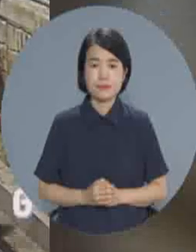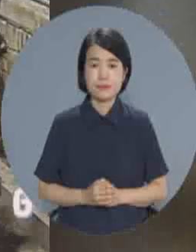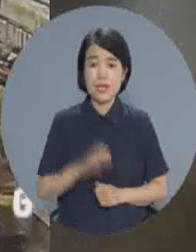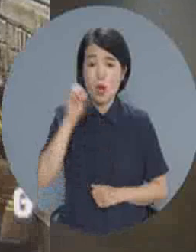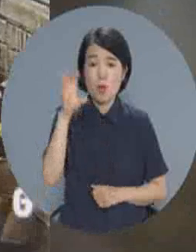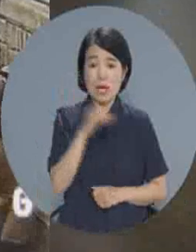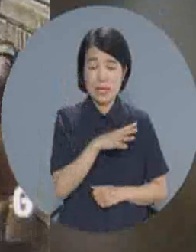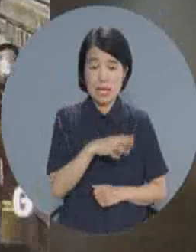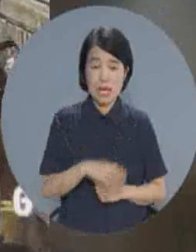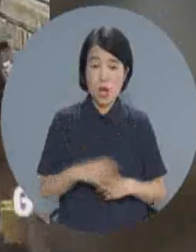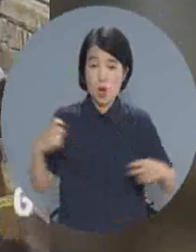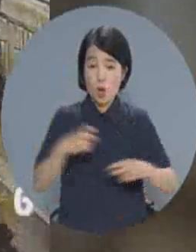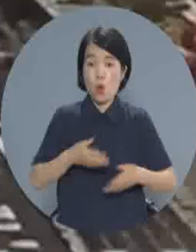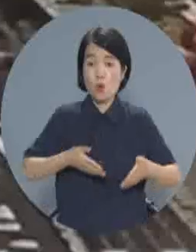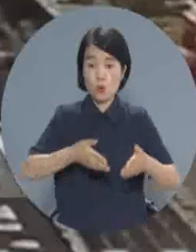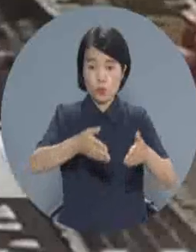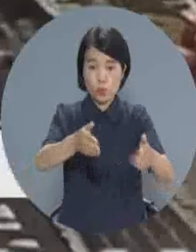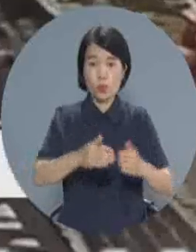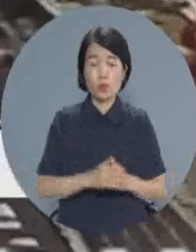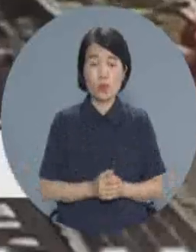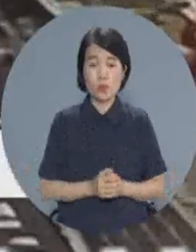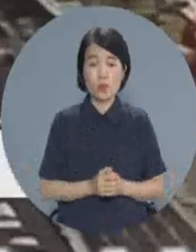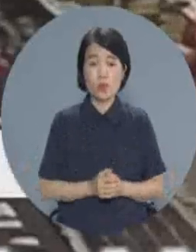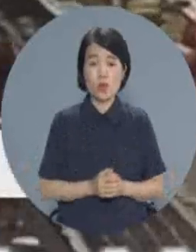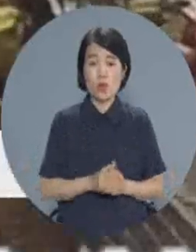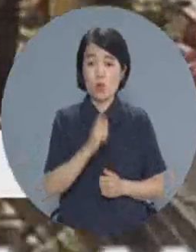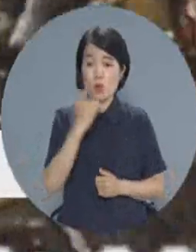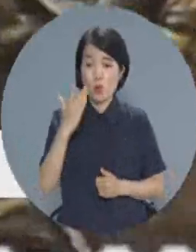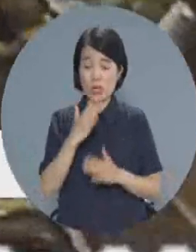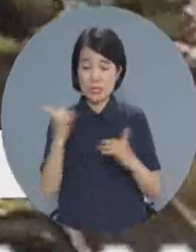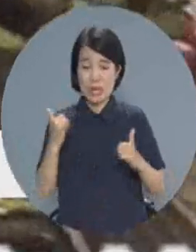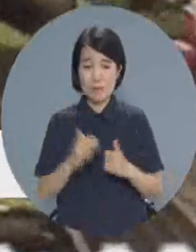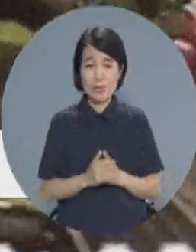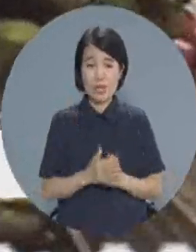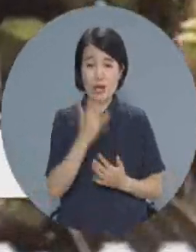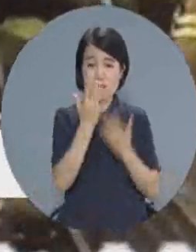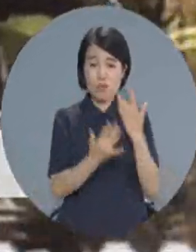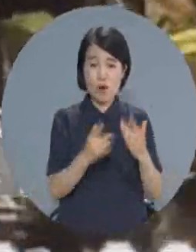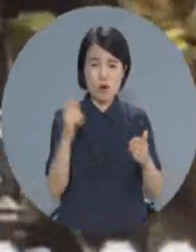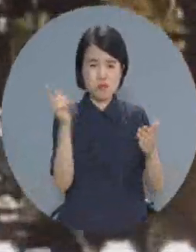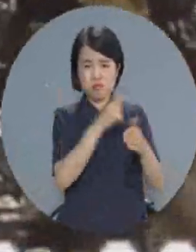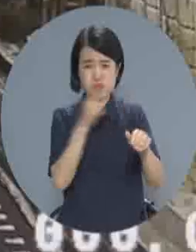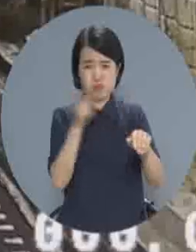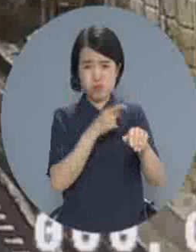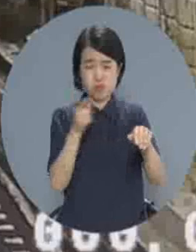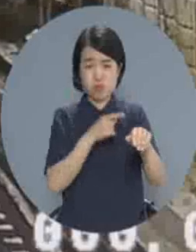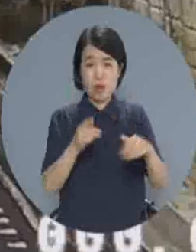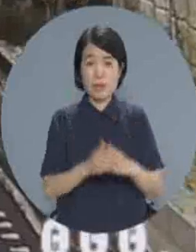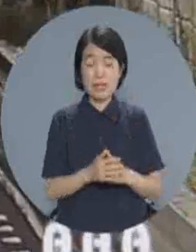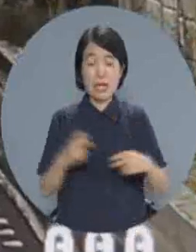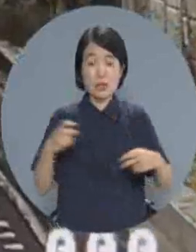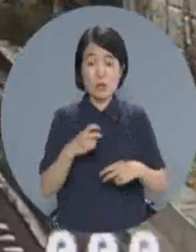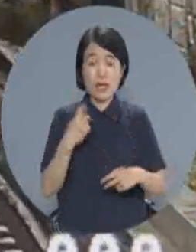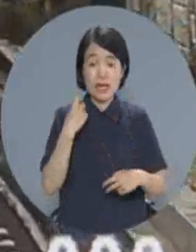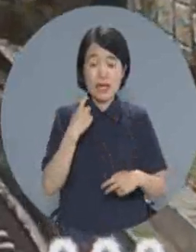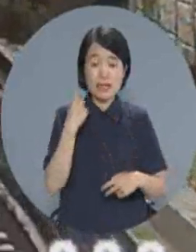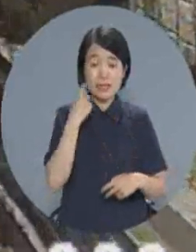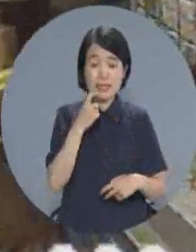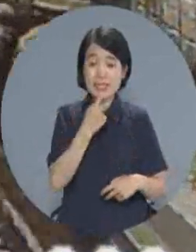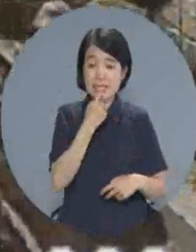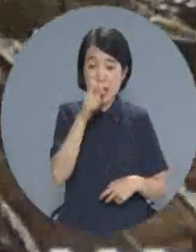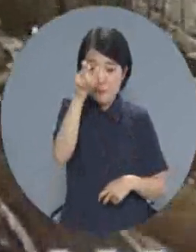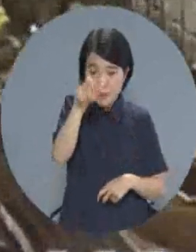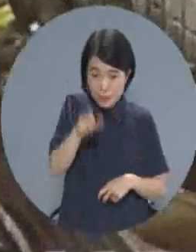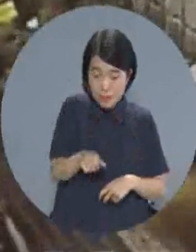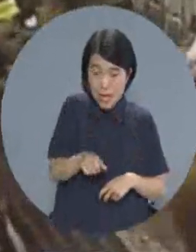광양 중동의 한 도로. 소방관들이 불이 난 차량에 소화액을 뿌립니다. 도로에 선을 칠하던 작업용